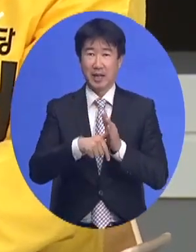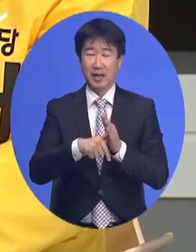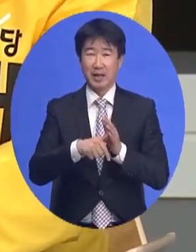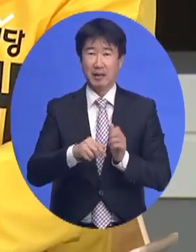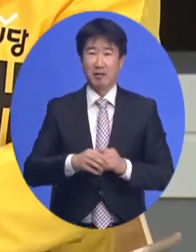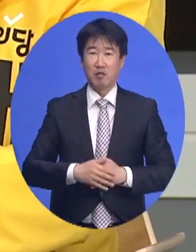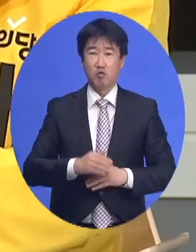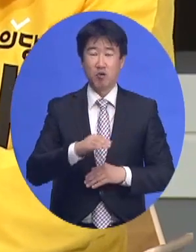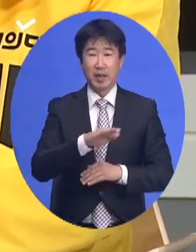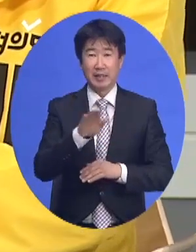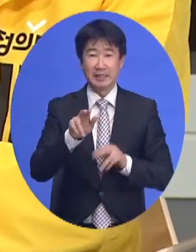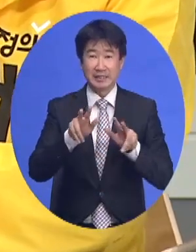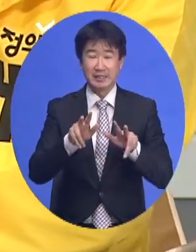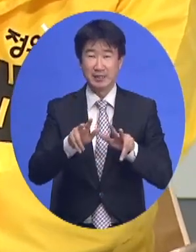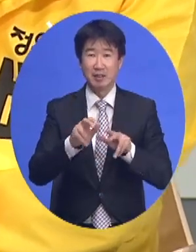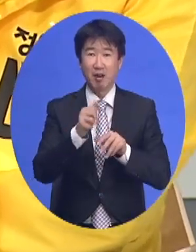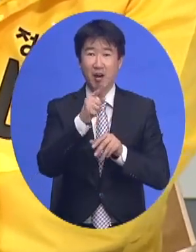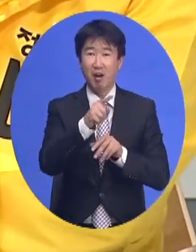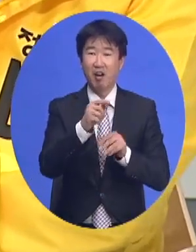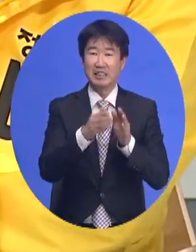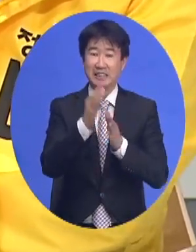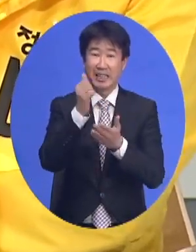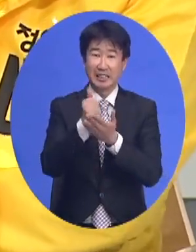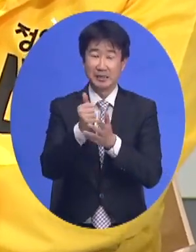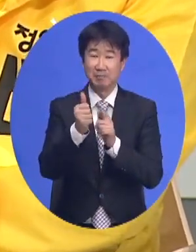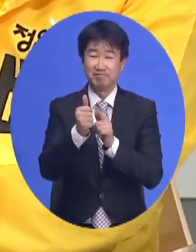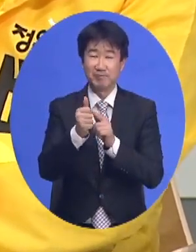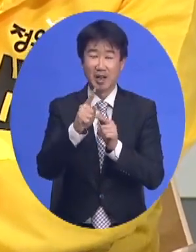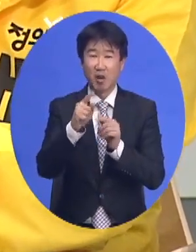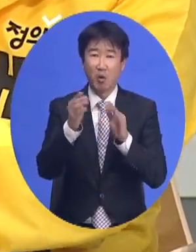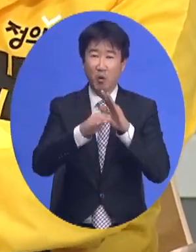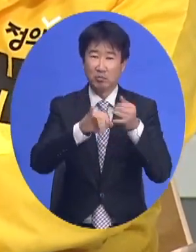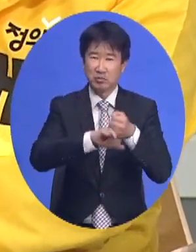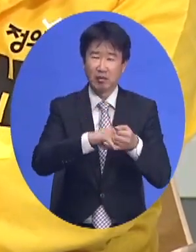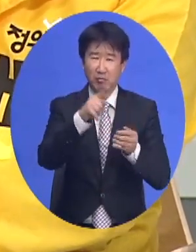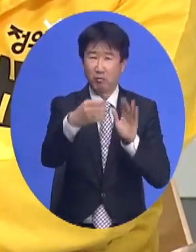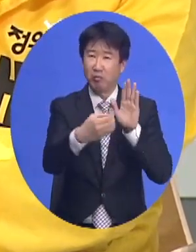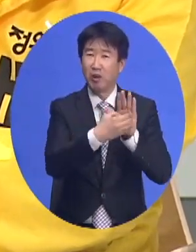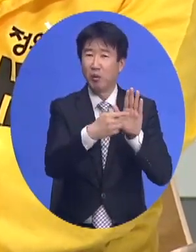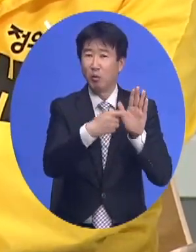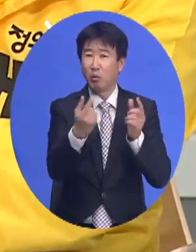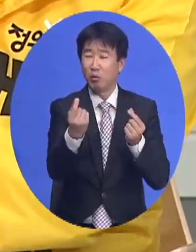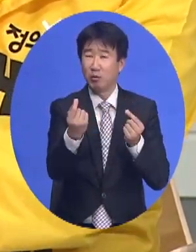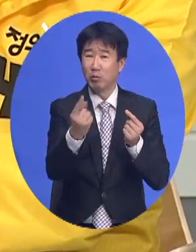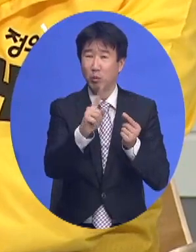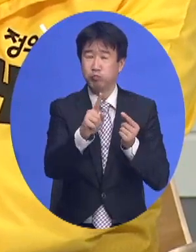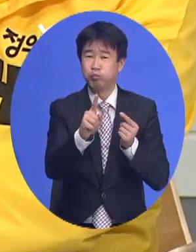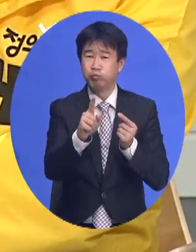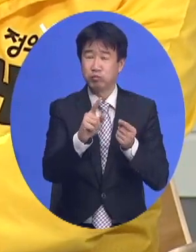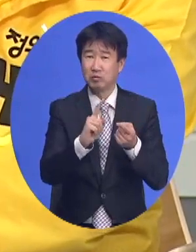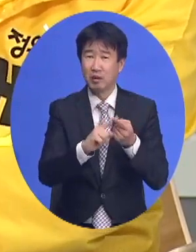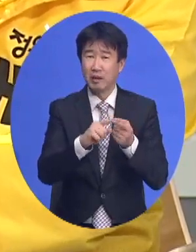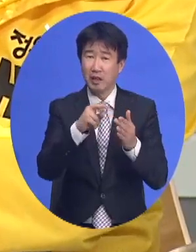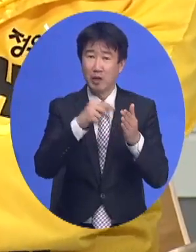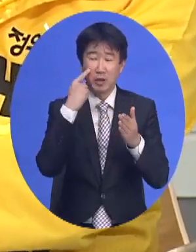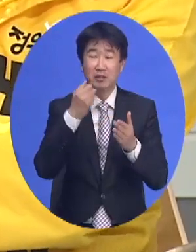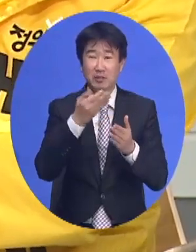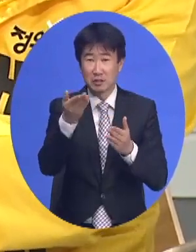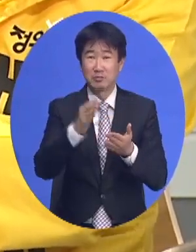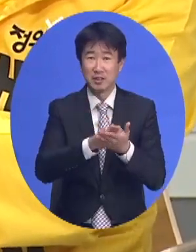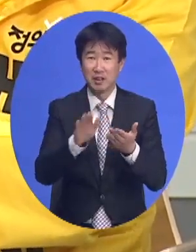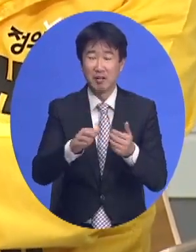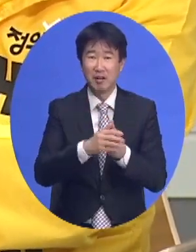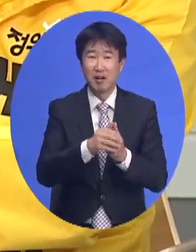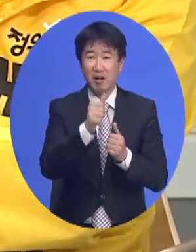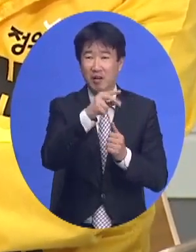그 우리 지금 현 허승권 시장님께서 한 공약과 좀 똑같다고 생각합니다. 요 한번 읽어볼게요. 제가 허승권